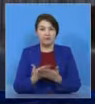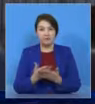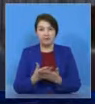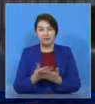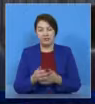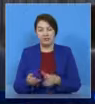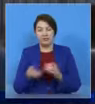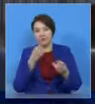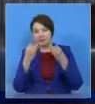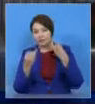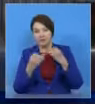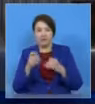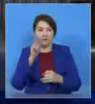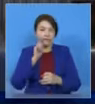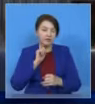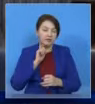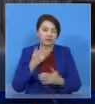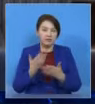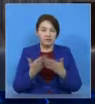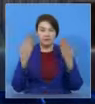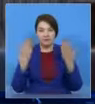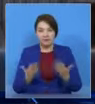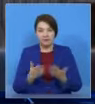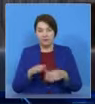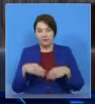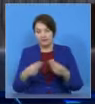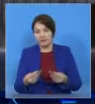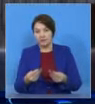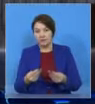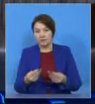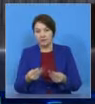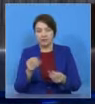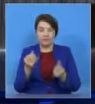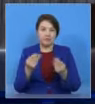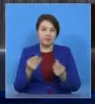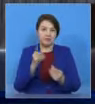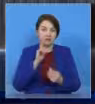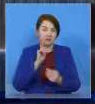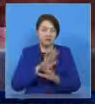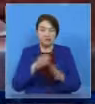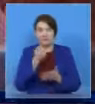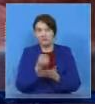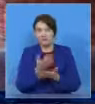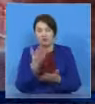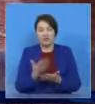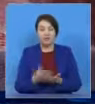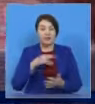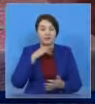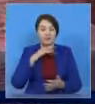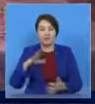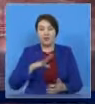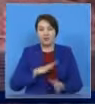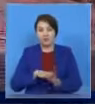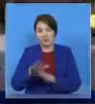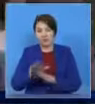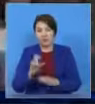Ведем переговоры по сахару. Но по сахару сейчас то, что предлагают, цена неприемлемая, дорогая. Особое внимание при